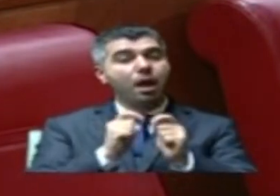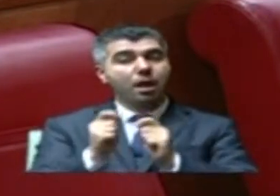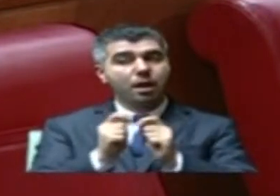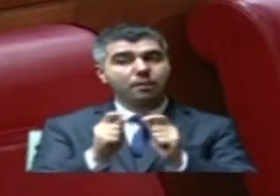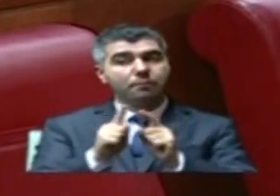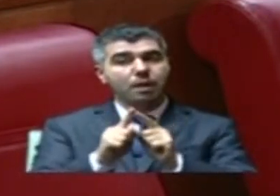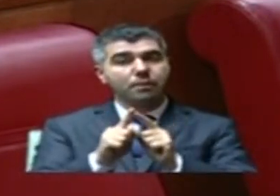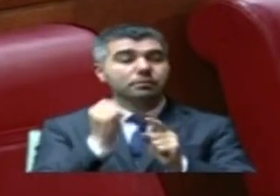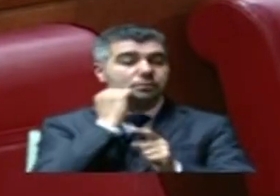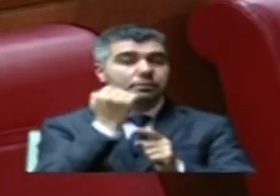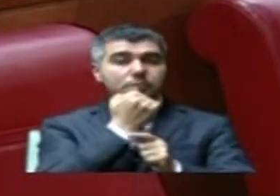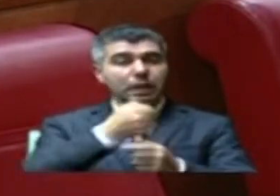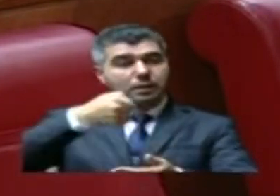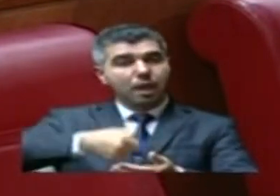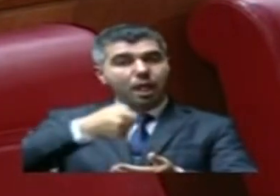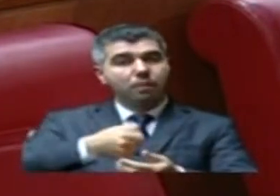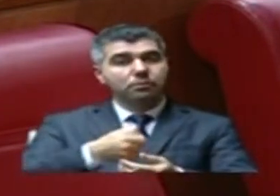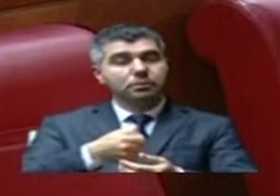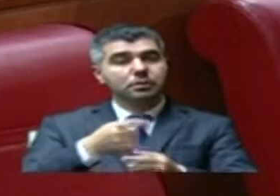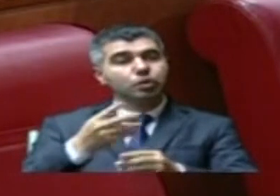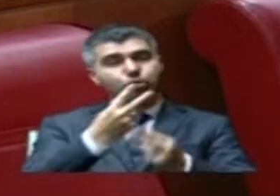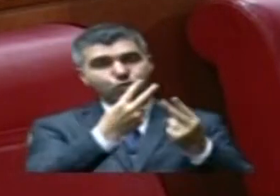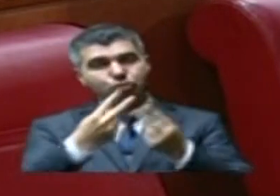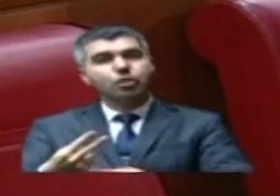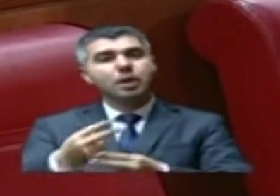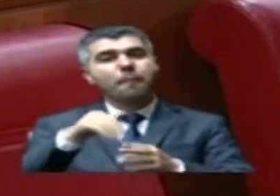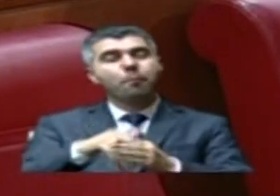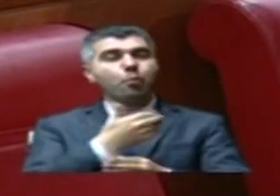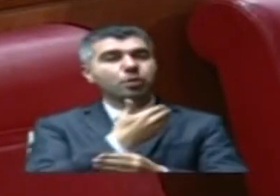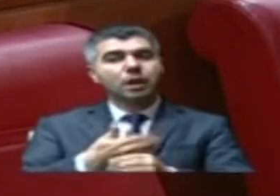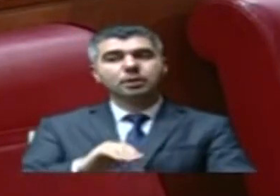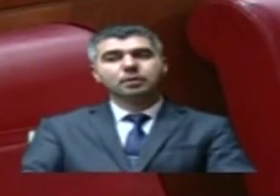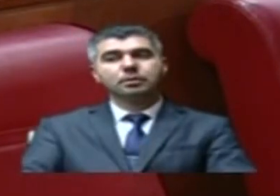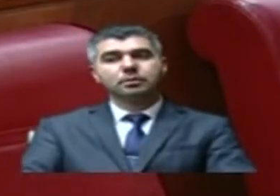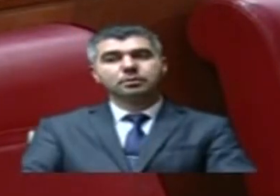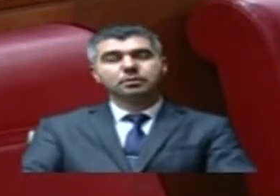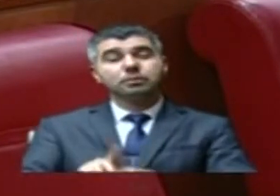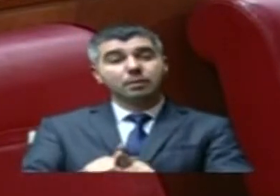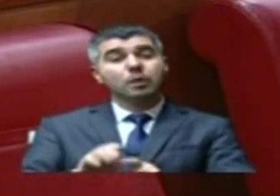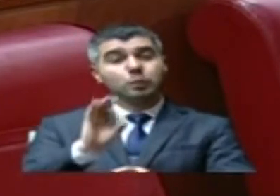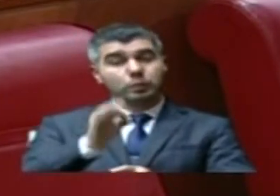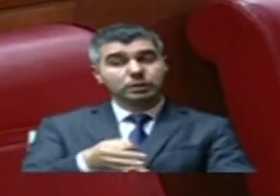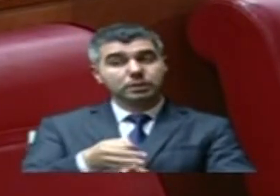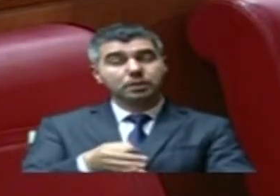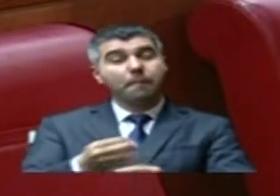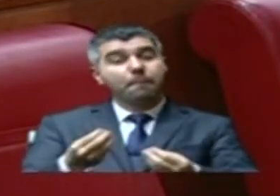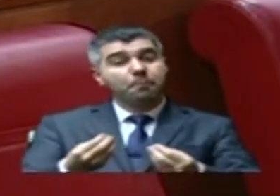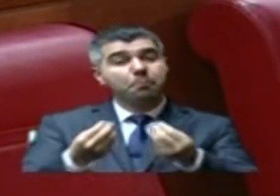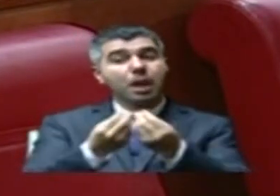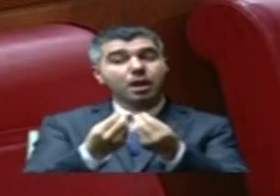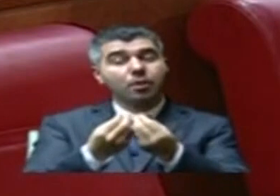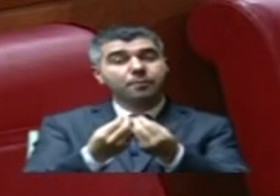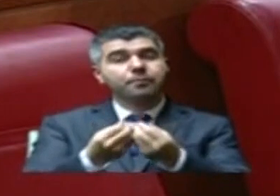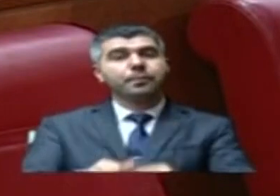تنتهي عملية التوديع أن يلتحق بمجلس المستشارين، فهذه مهمة ينوب فيها عنا